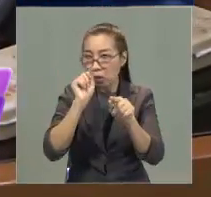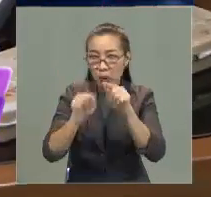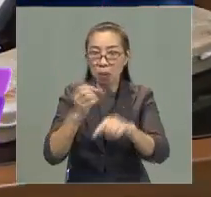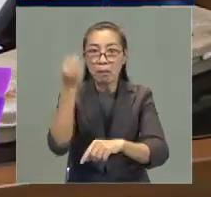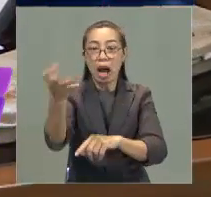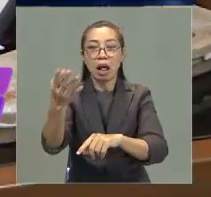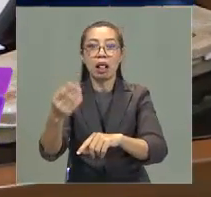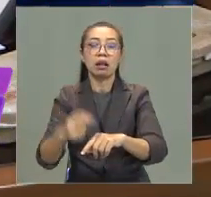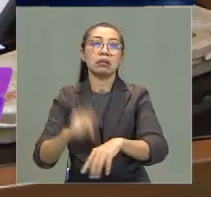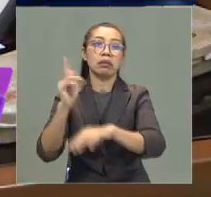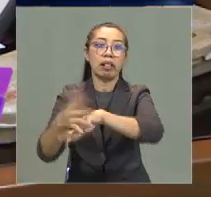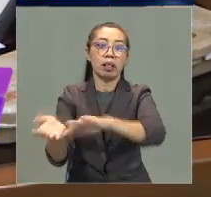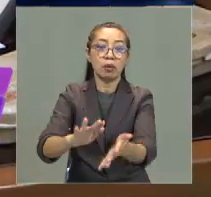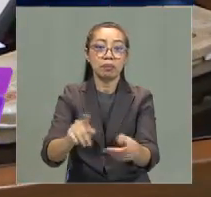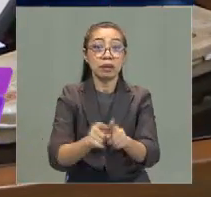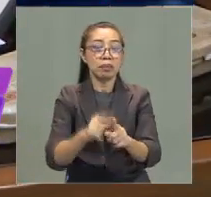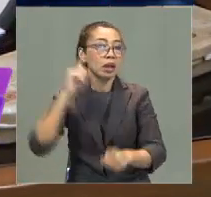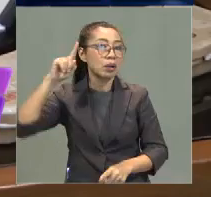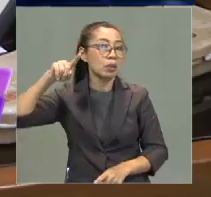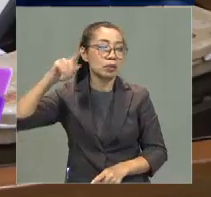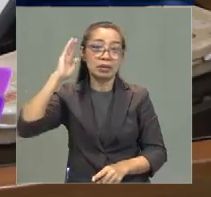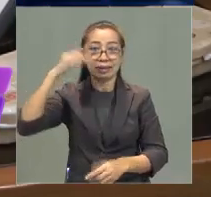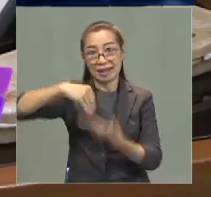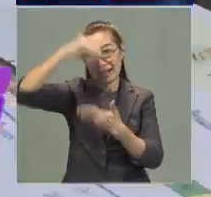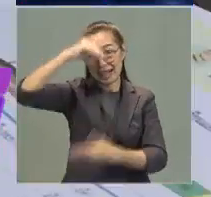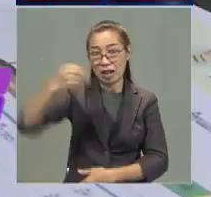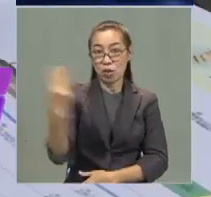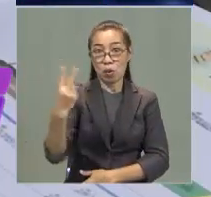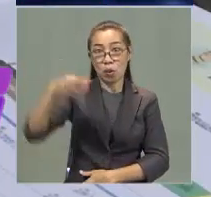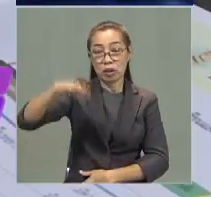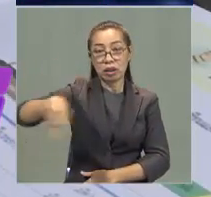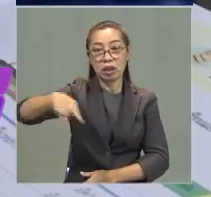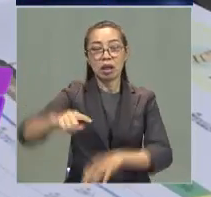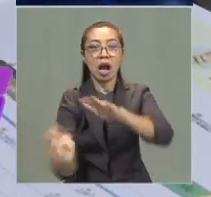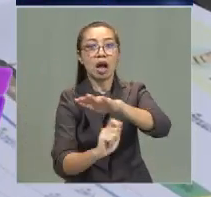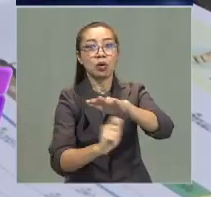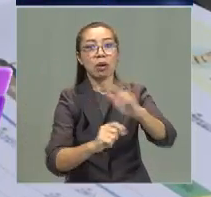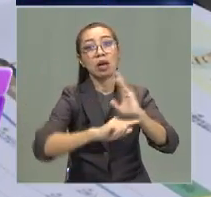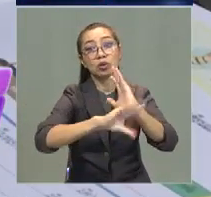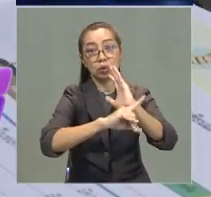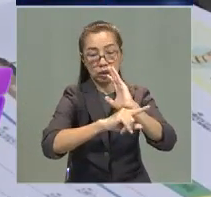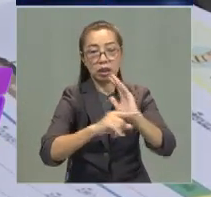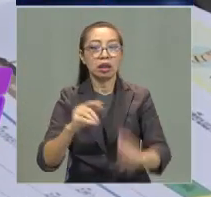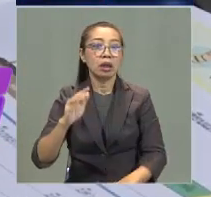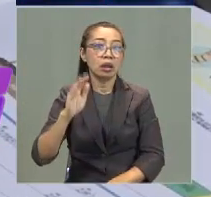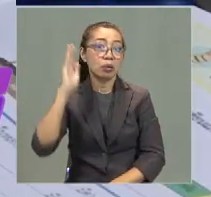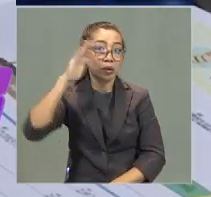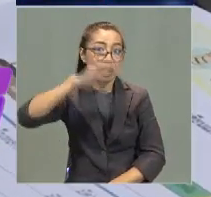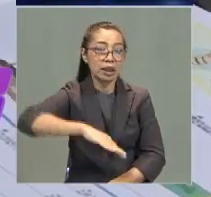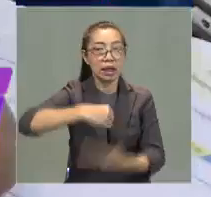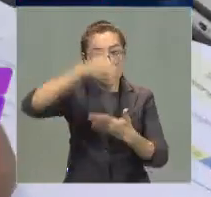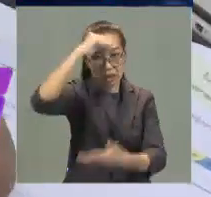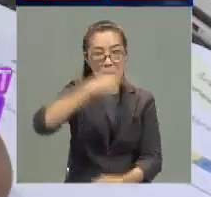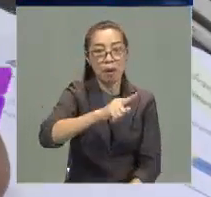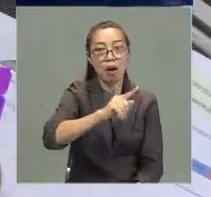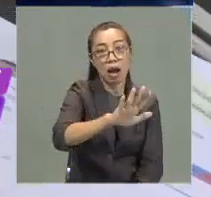อย่างน้องโฟโต้และน้องโฟกัสค่ะเป็นน้องที่เรียนอยู่อนุบาลชลบุรีน้องโฟโต้เนี่ยนะคะอยู่ชั้นป